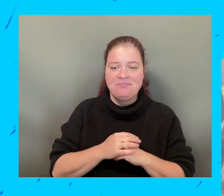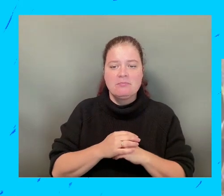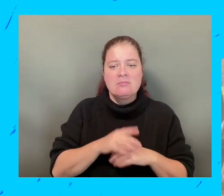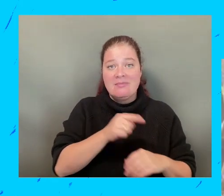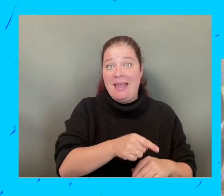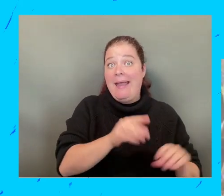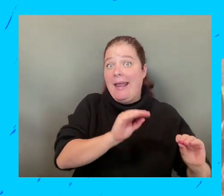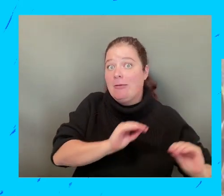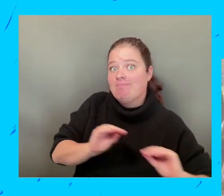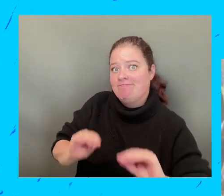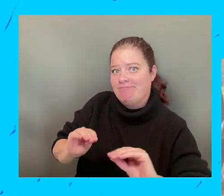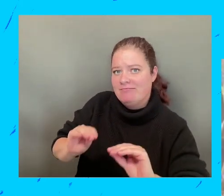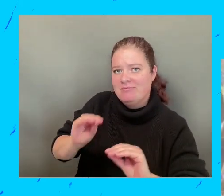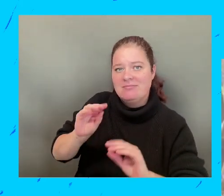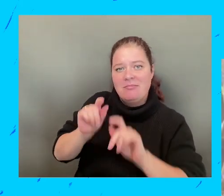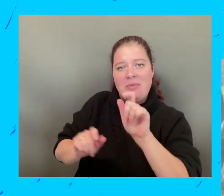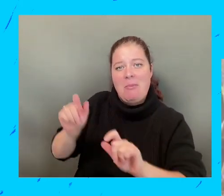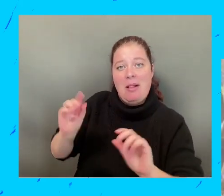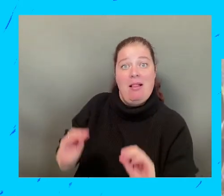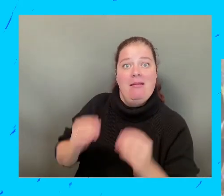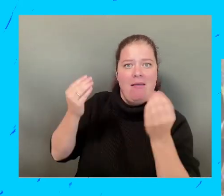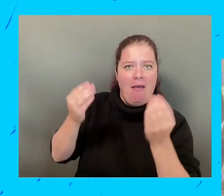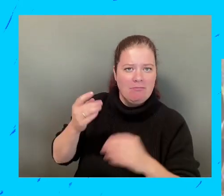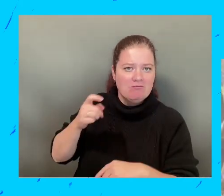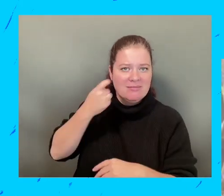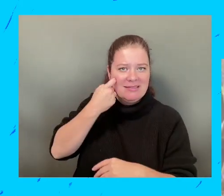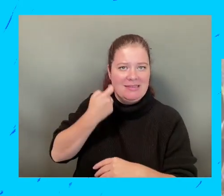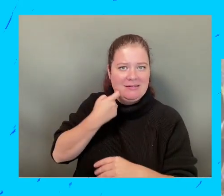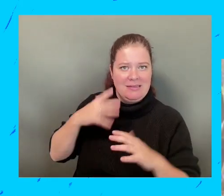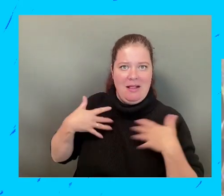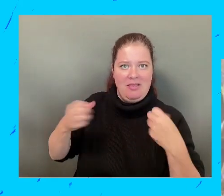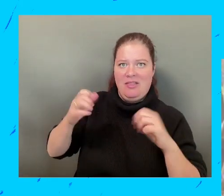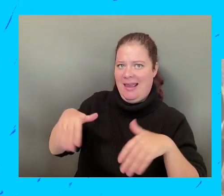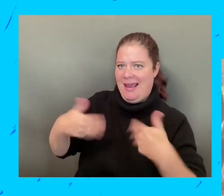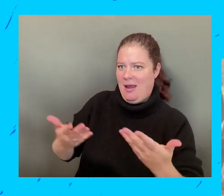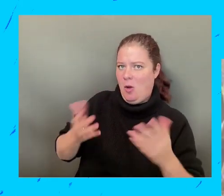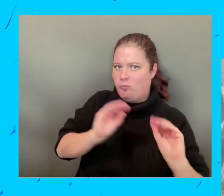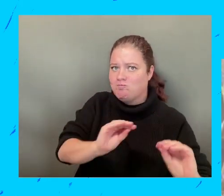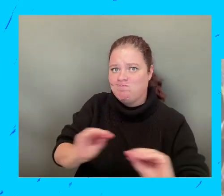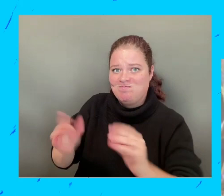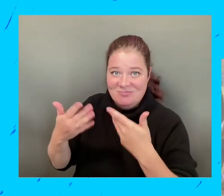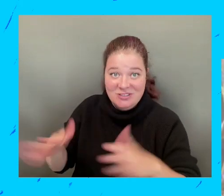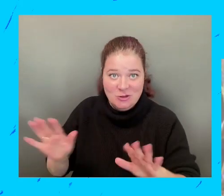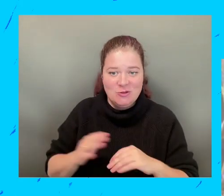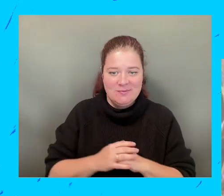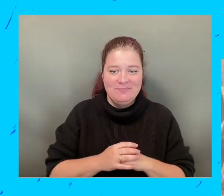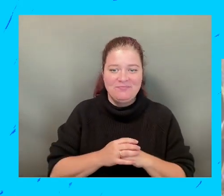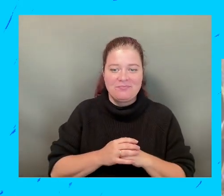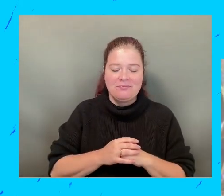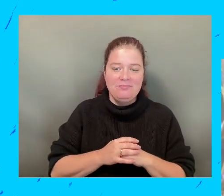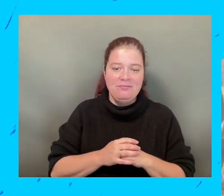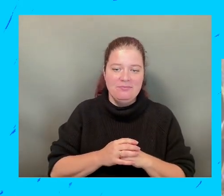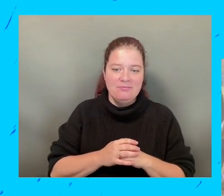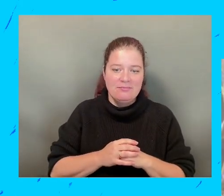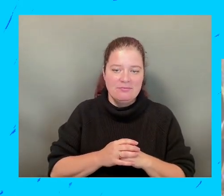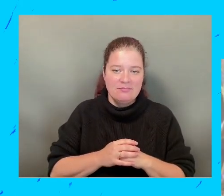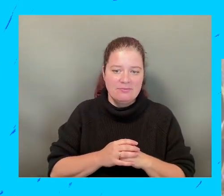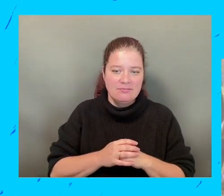santé reproductive, ce qui est très important parce que ça leur donne une autonomisation. Tous les